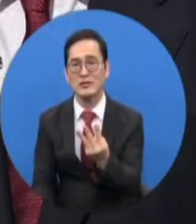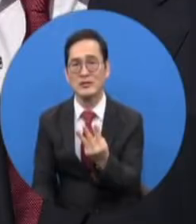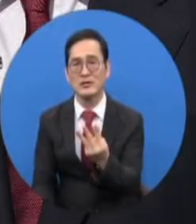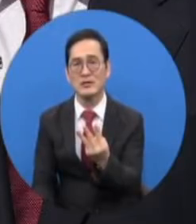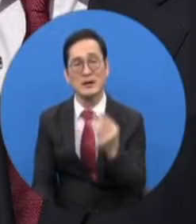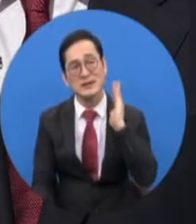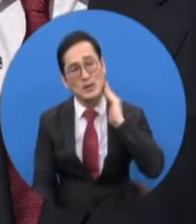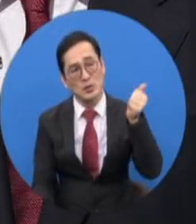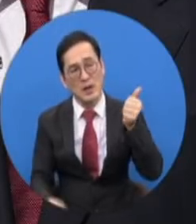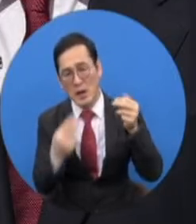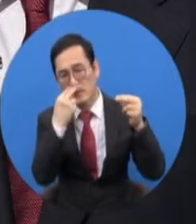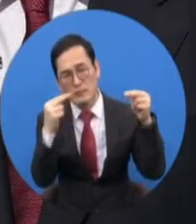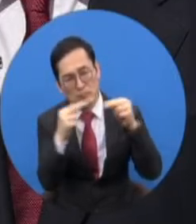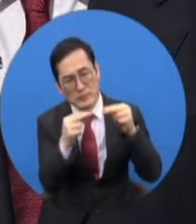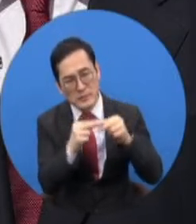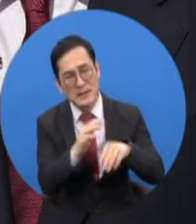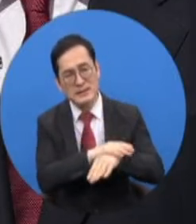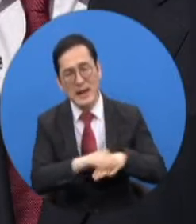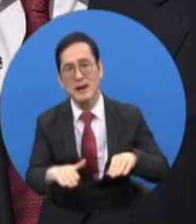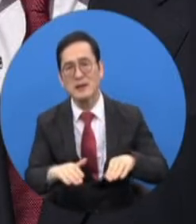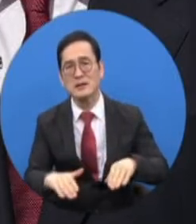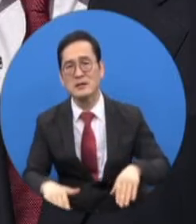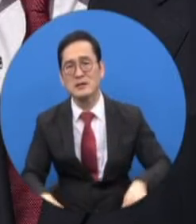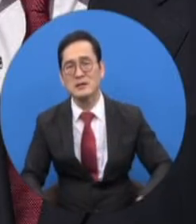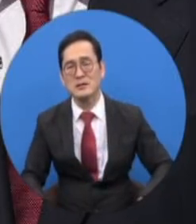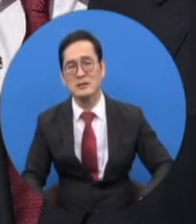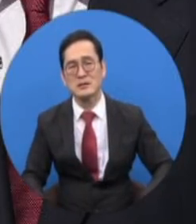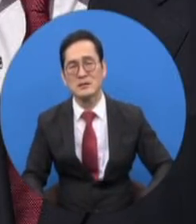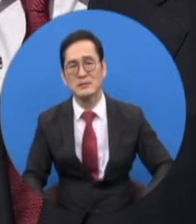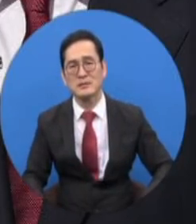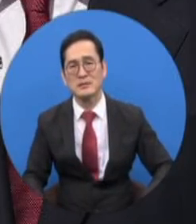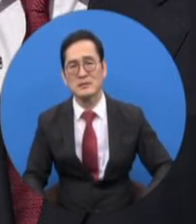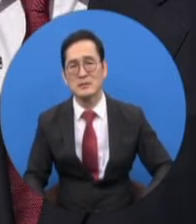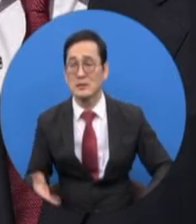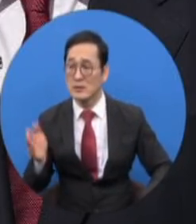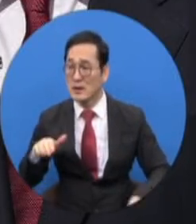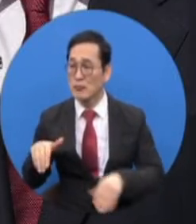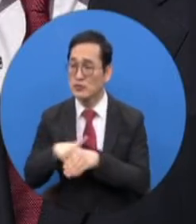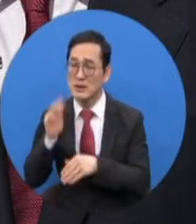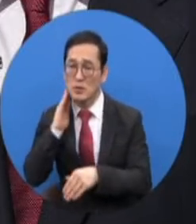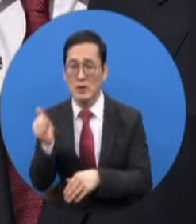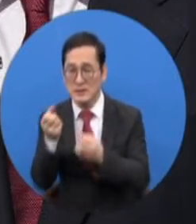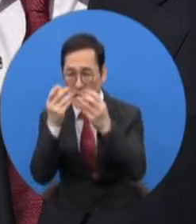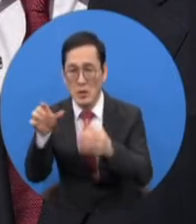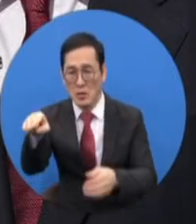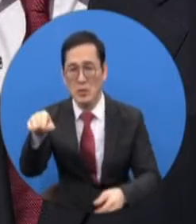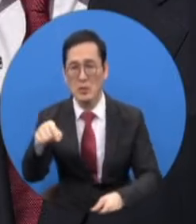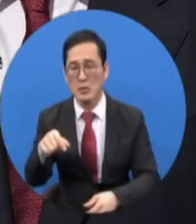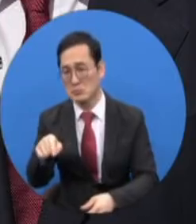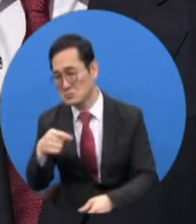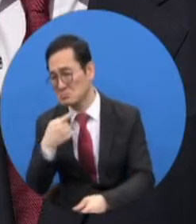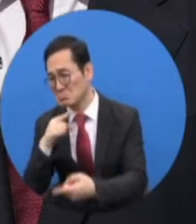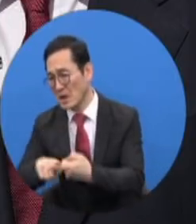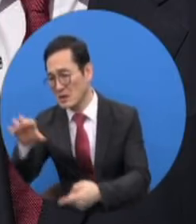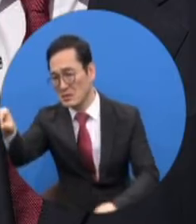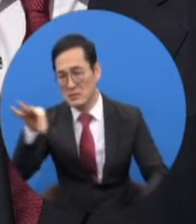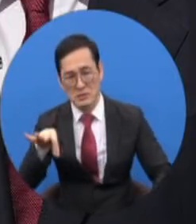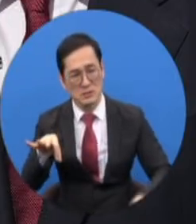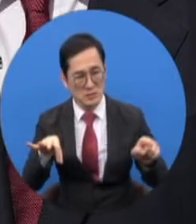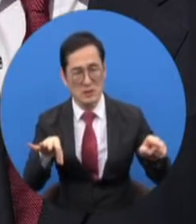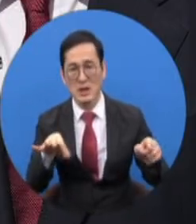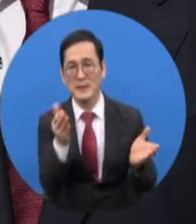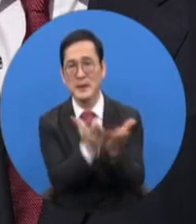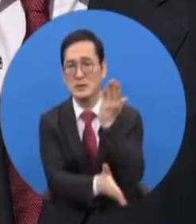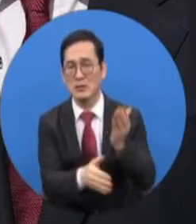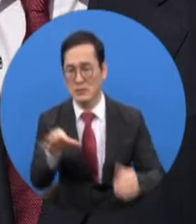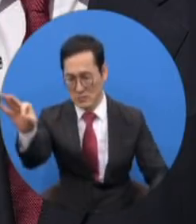긴밀하게 호흡을 맞춰야 되는 한국은행 총재를 문재인 정권에서 임기 말에 임명하는 게 맞냐. 6.15 지방선거 앞두고